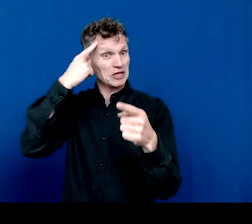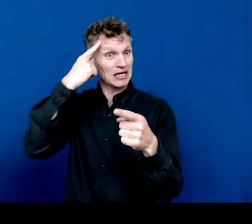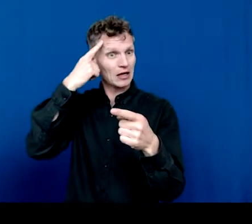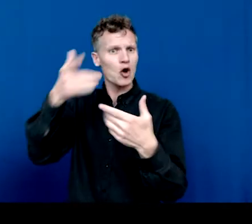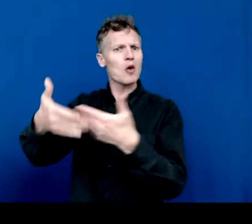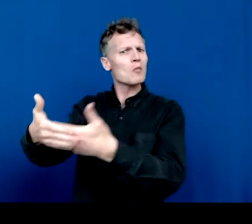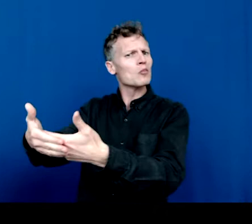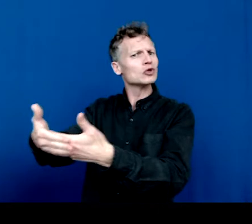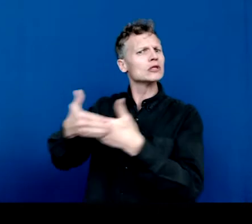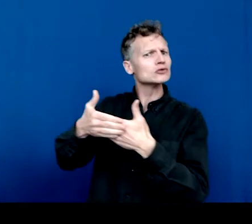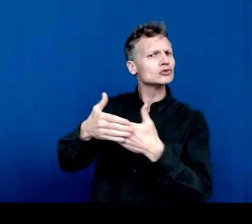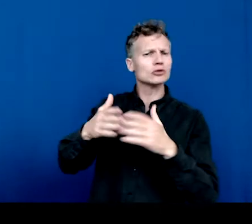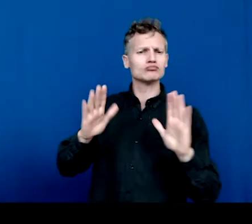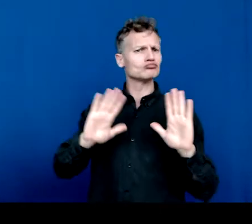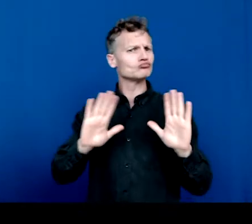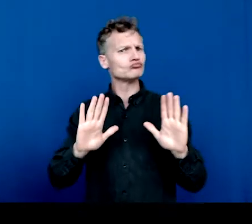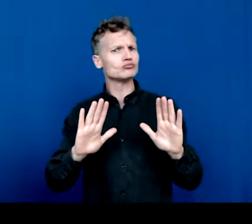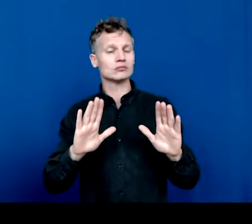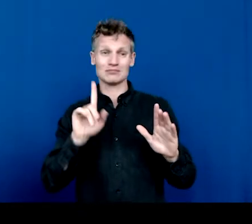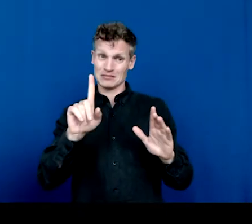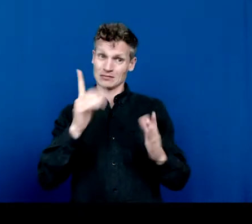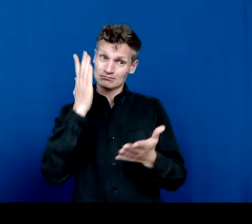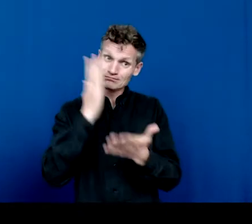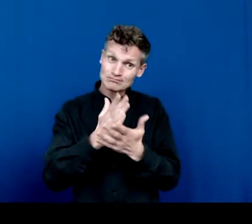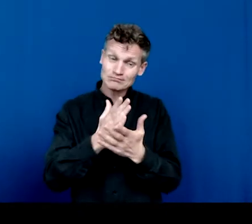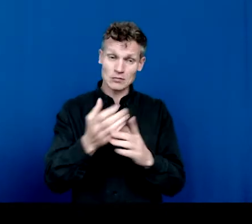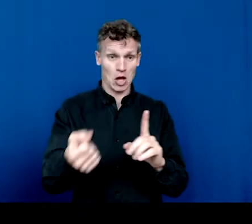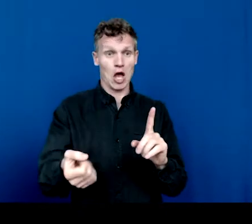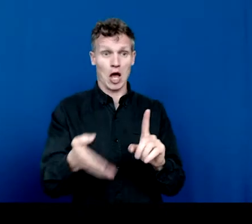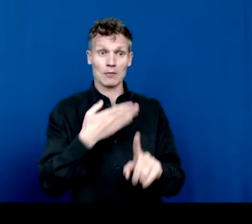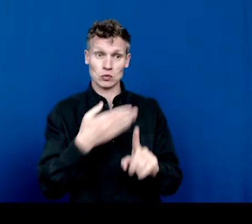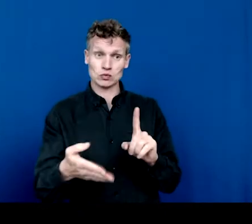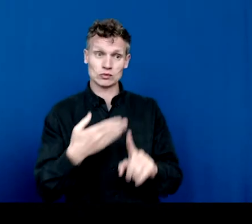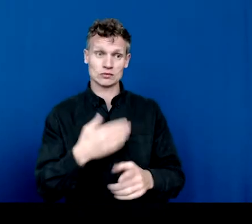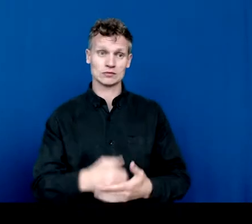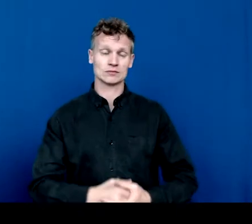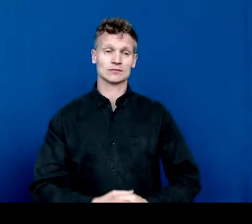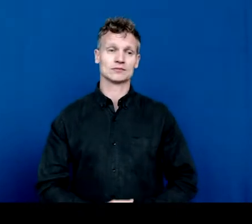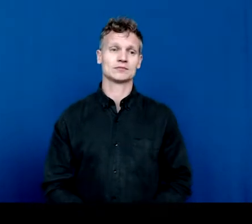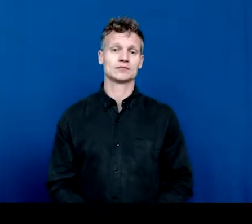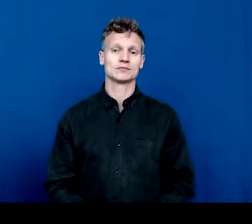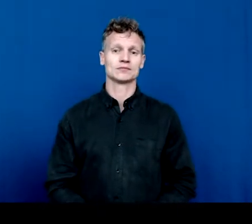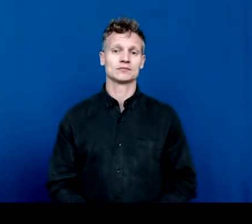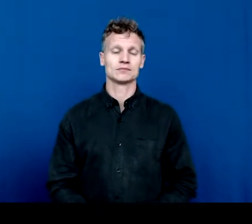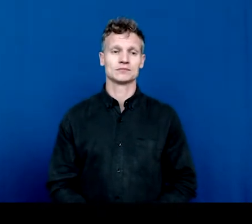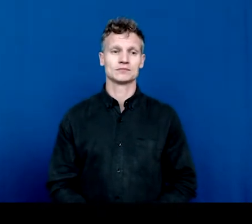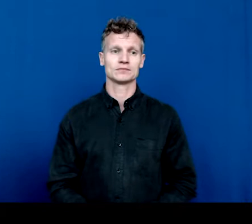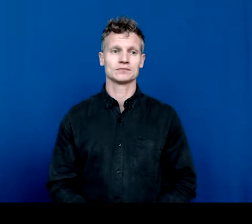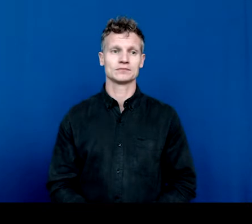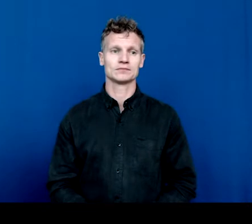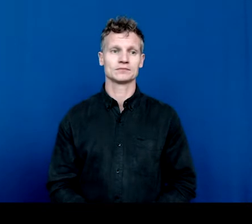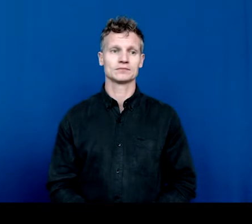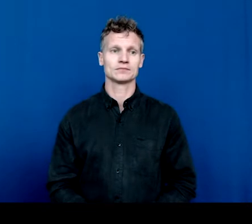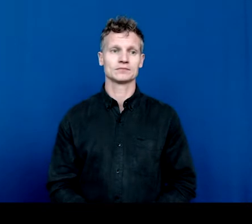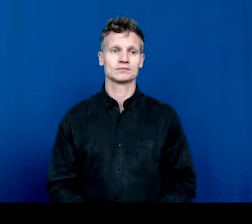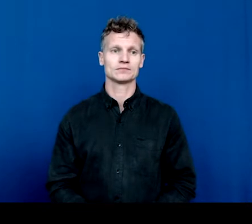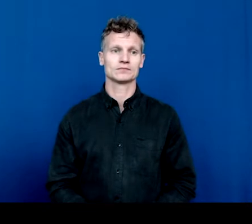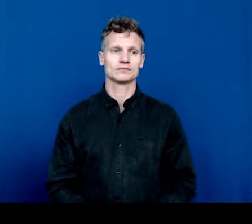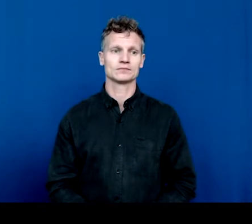comme de la protection et non comme un abus, ce qu'il est en réalité.